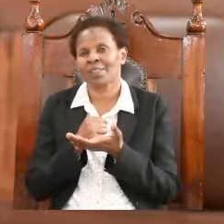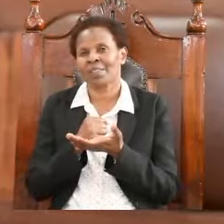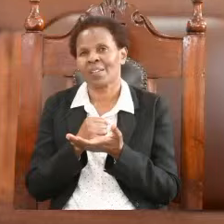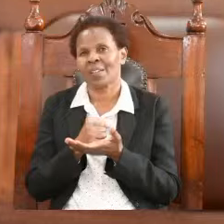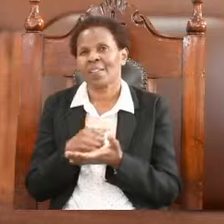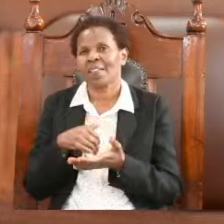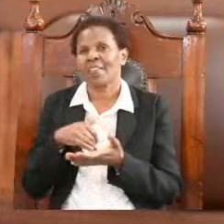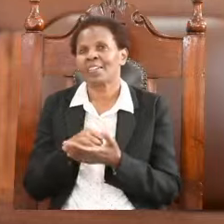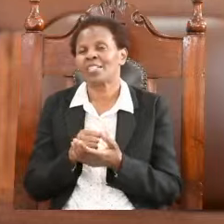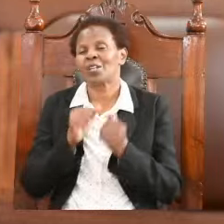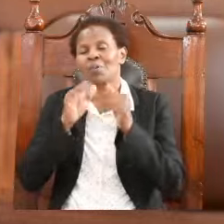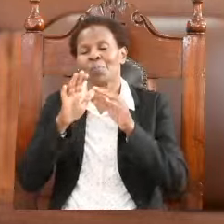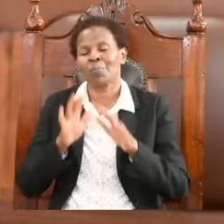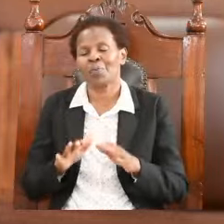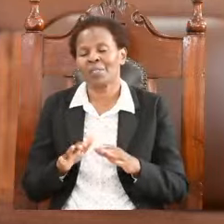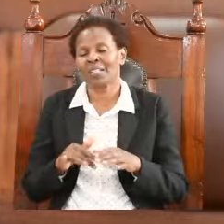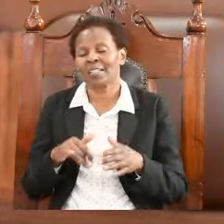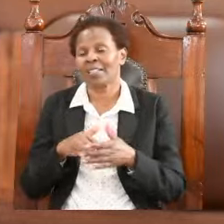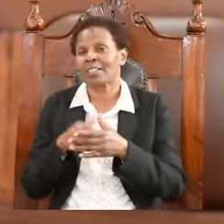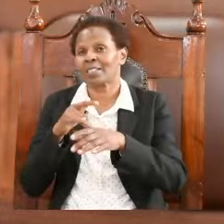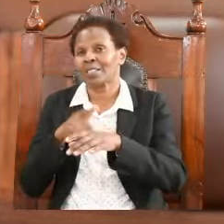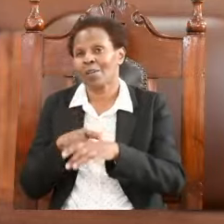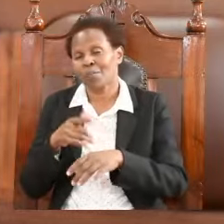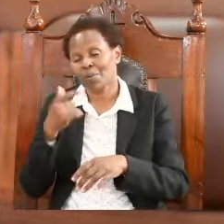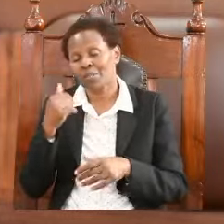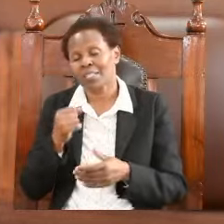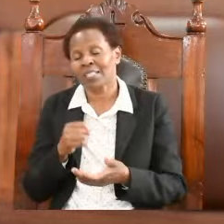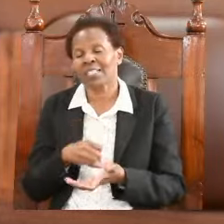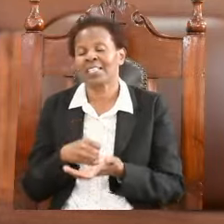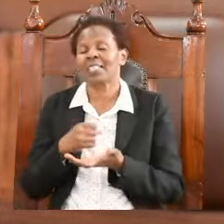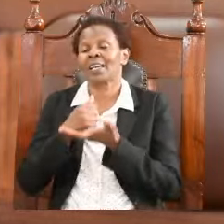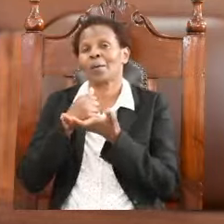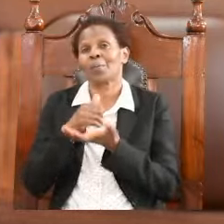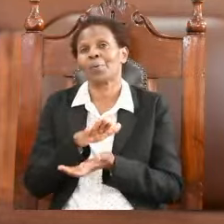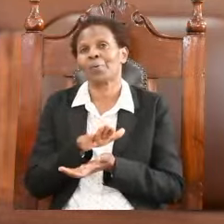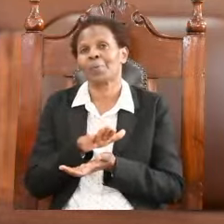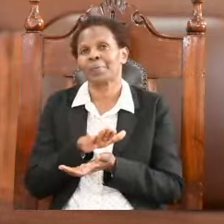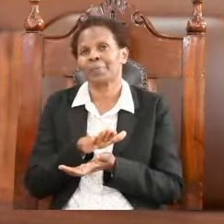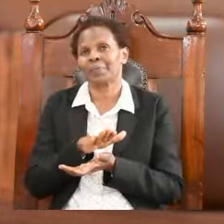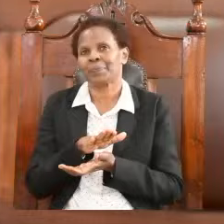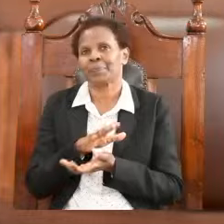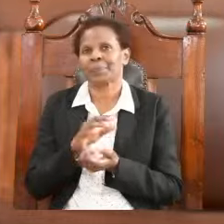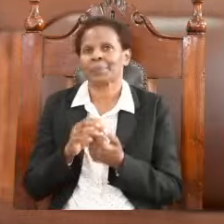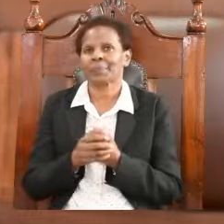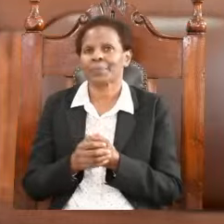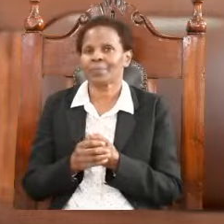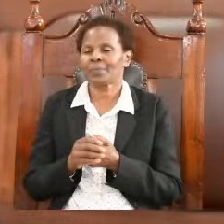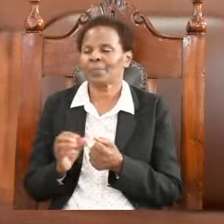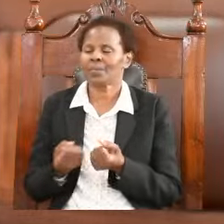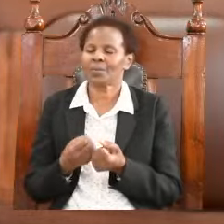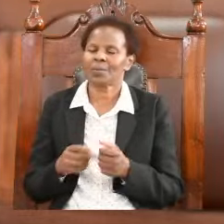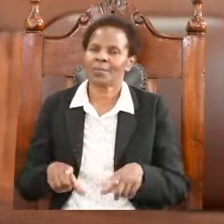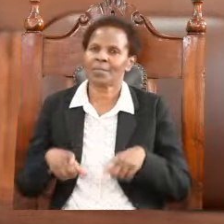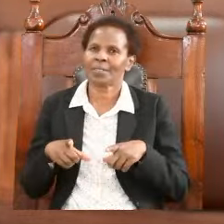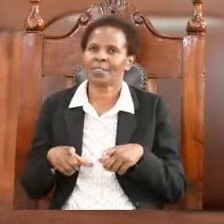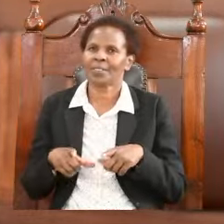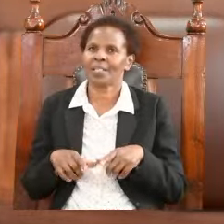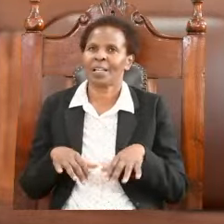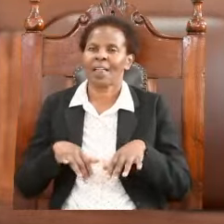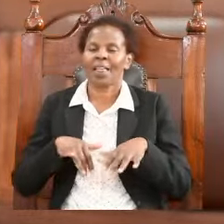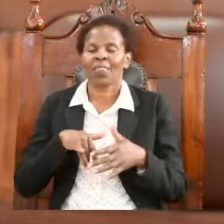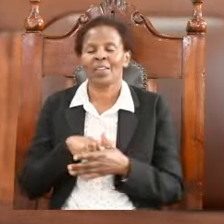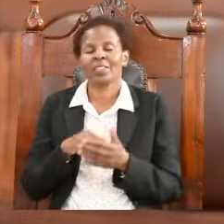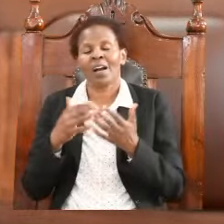igakorwo ina bata muno tondu niyo egwika atia igugutethia muturire ututuraga uguo niguo na